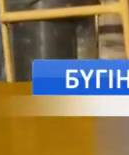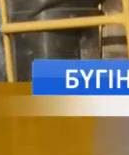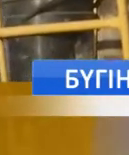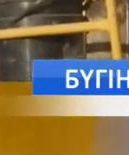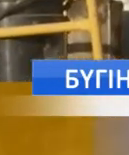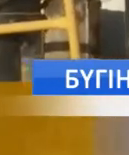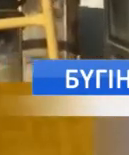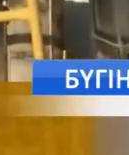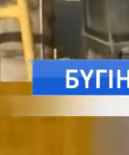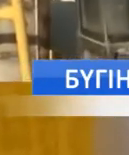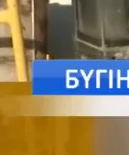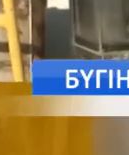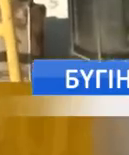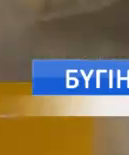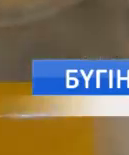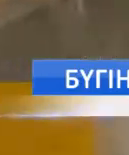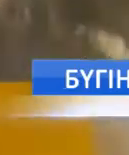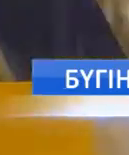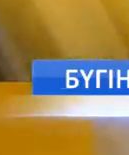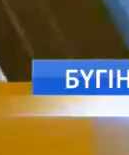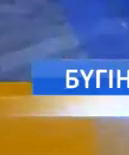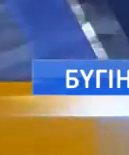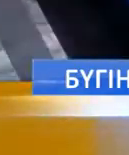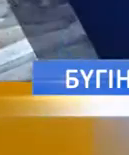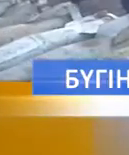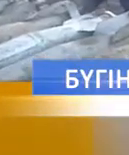кәсіп ашуға ниеттілер көп.